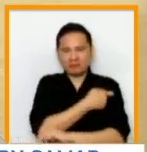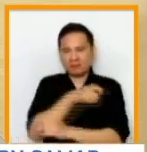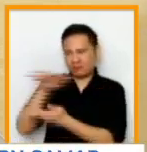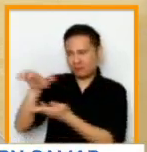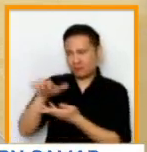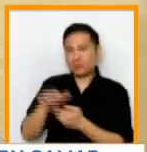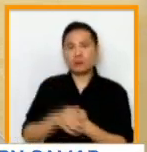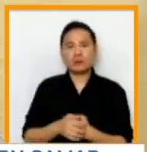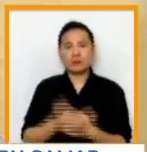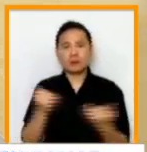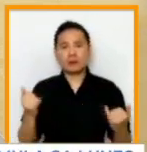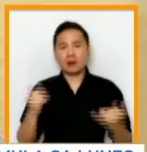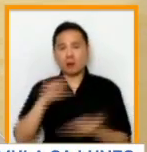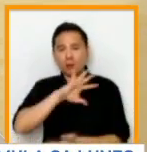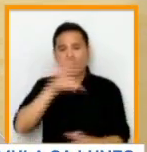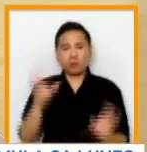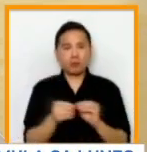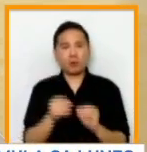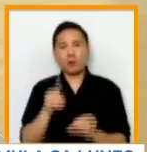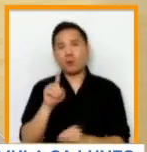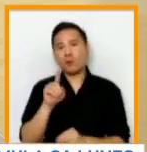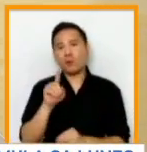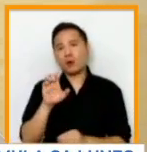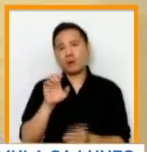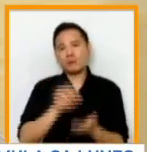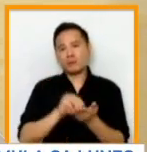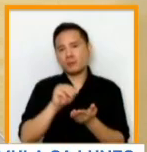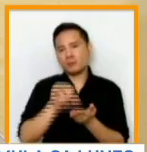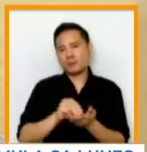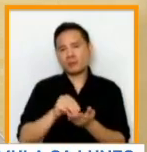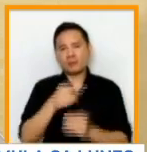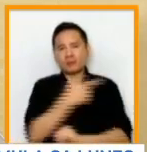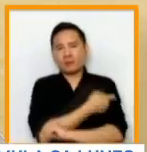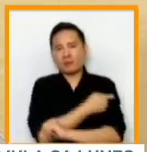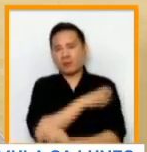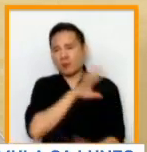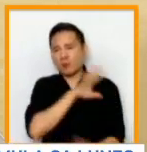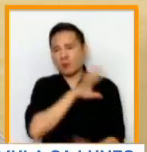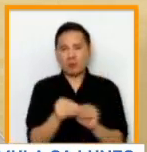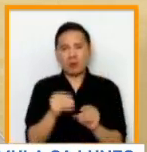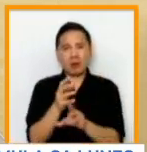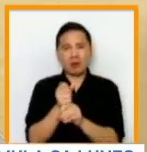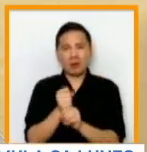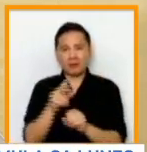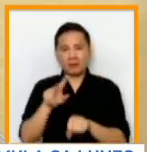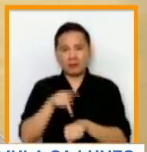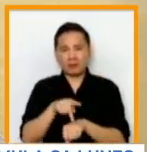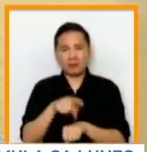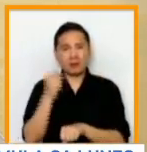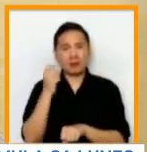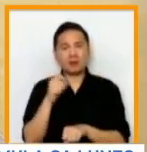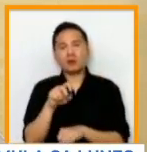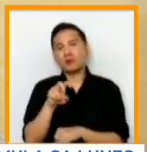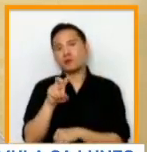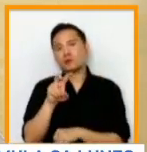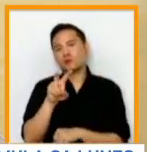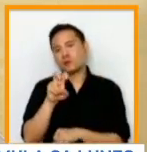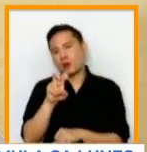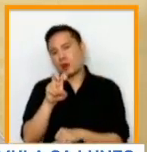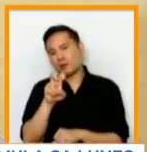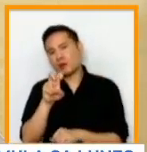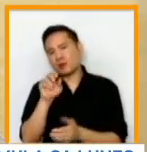ang natanggap na bakuna ng Pilipinas. Pero may mahigit 200,000 doses naman ng Moderna ang malapit na